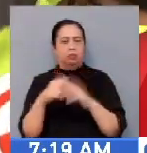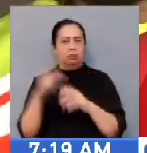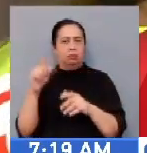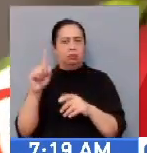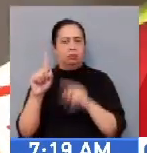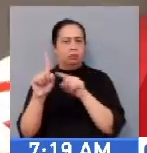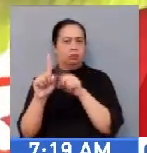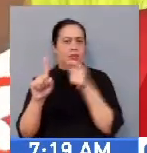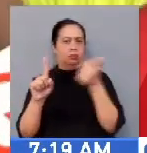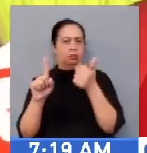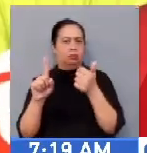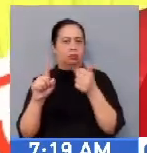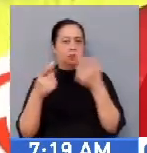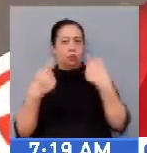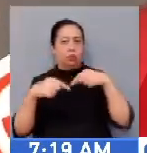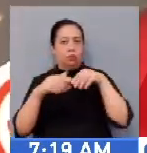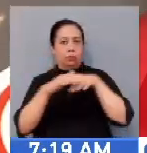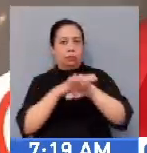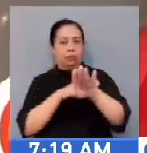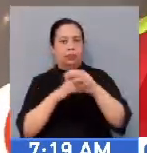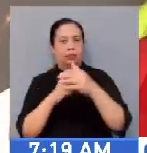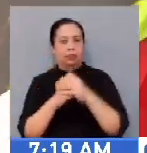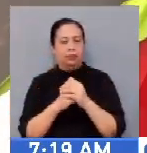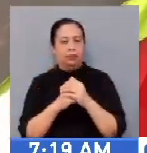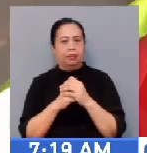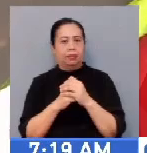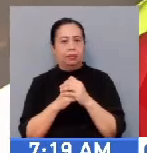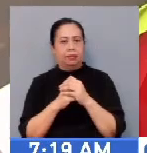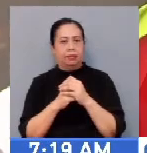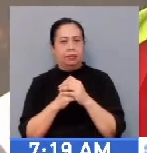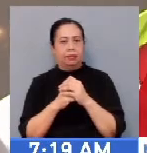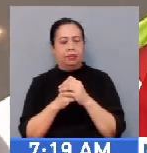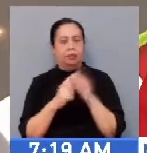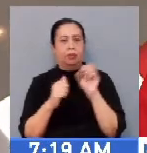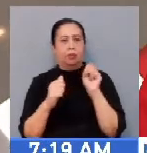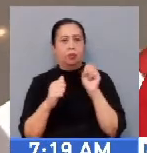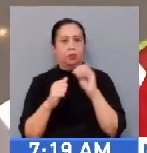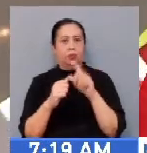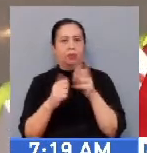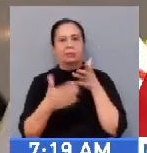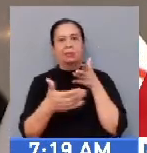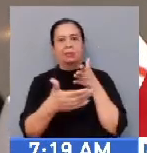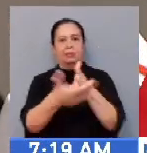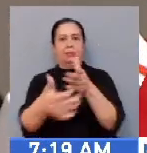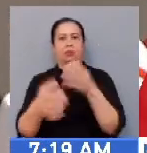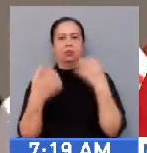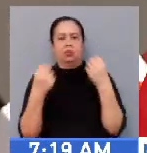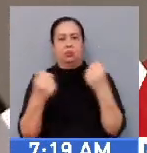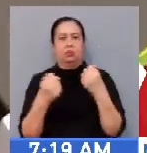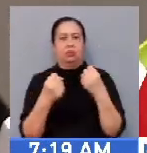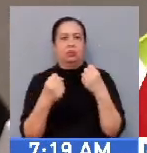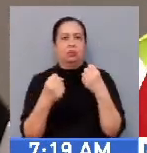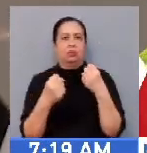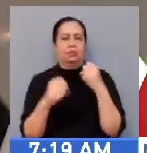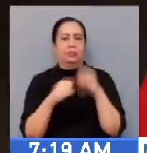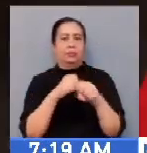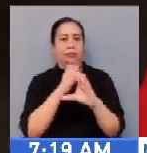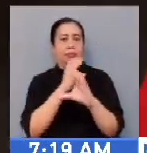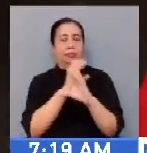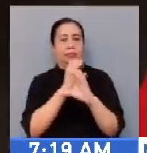papasok po dito po. Kaya po nasalpok ng malakas. Kaya yung kotse, napaangat